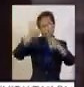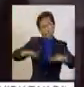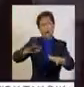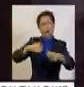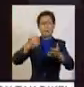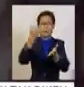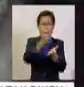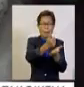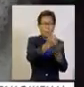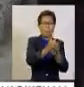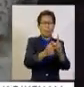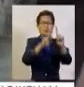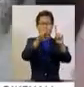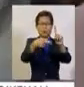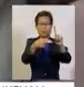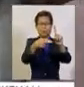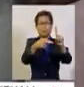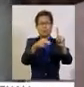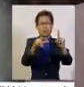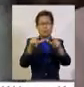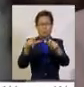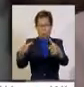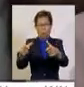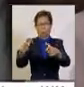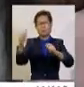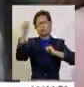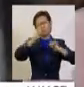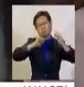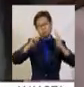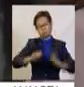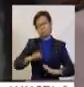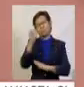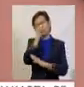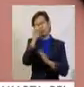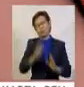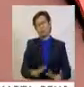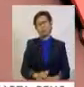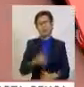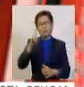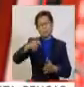telah membantu lebih 1,000 golongan artis yang memerlukan.